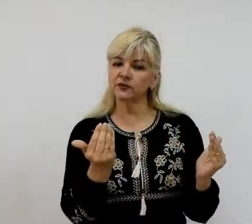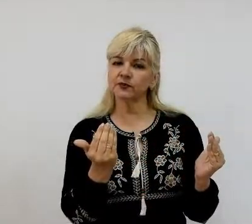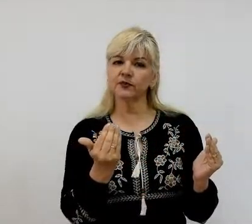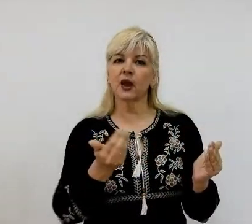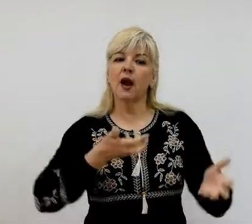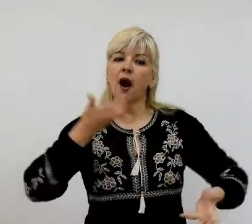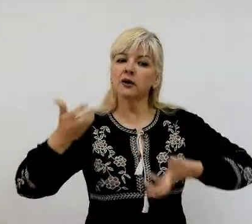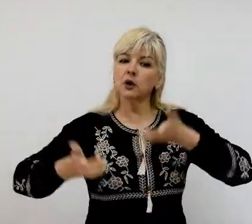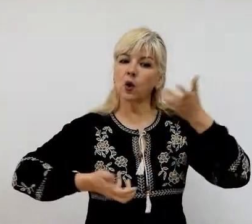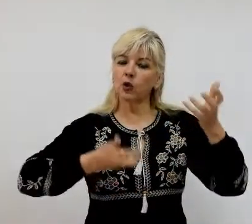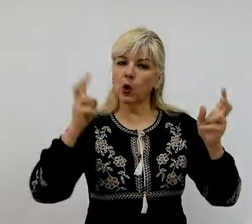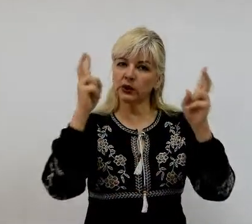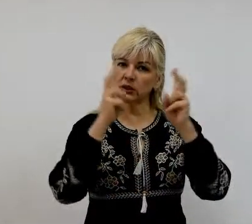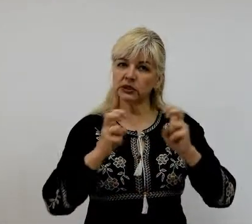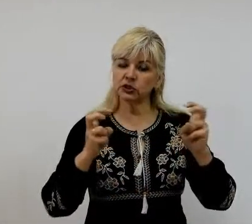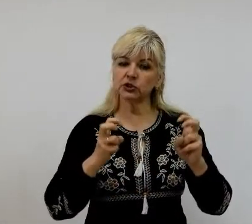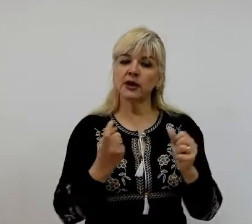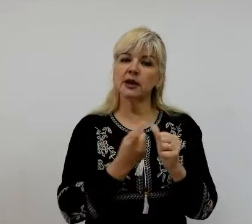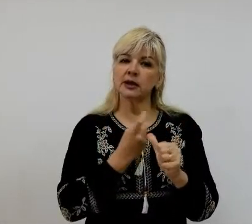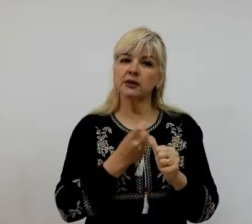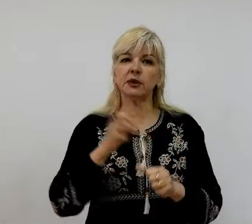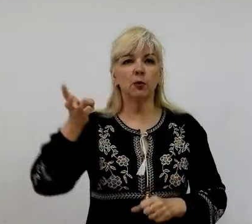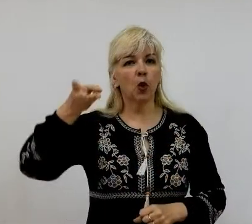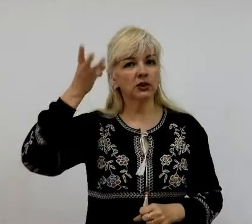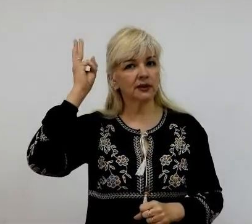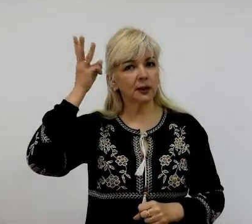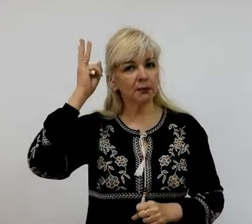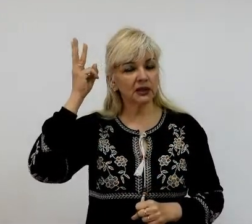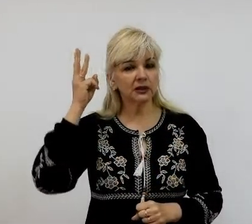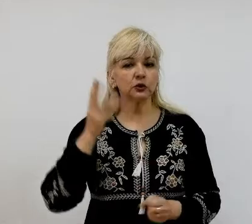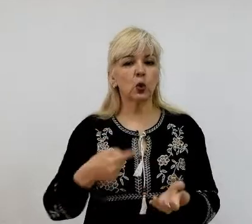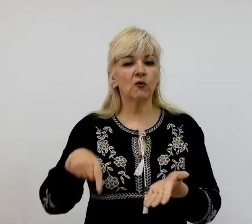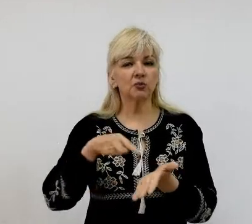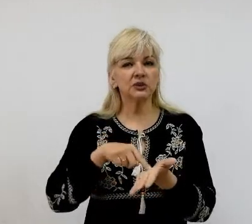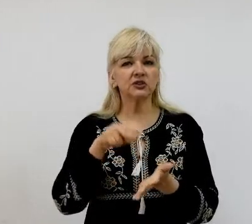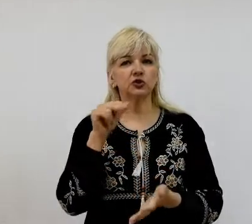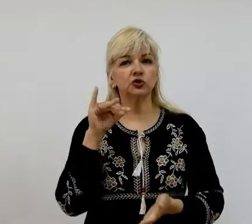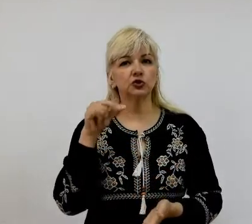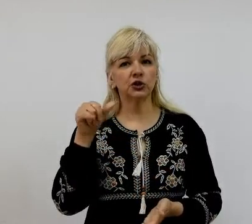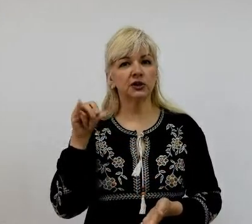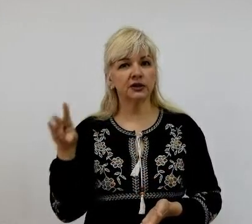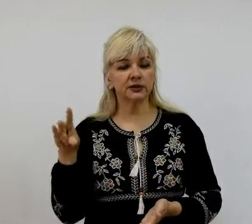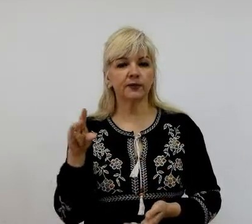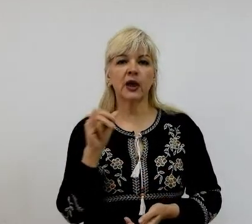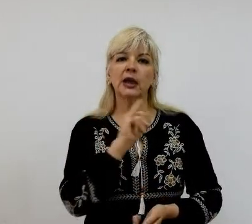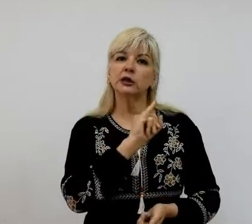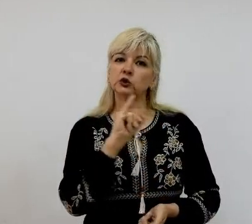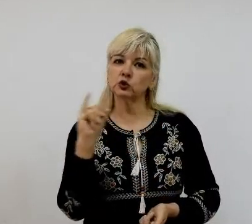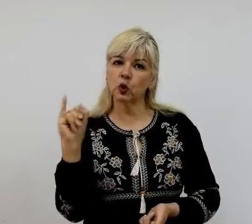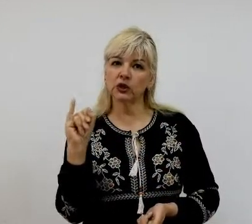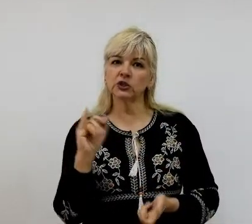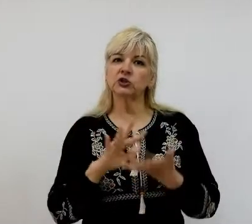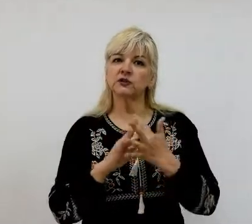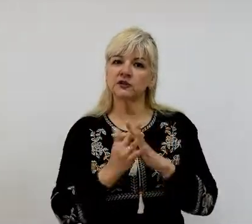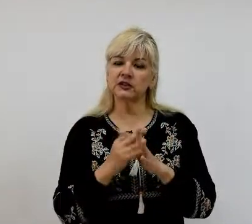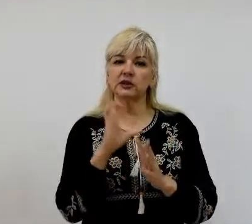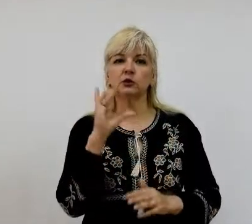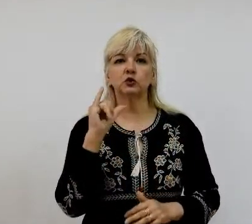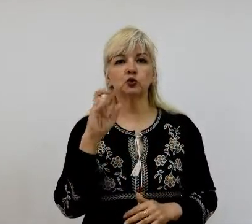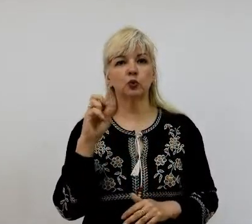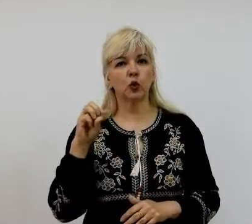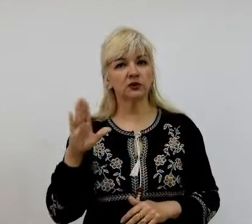музею Богдана Хмельницького в Чигирині. Біля музею розташований історико-архітектурний комплекс